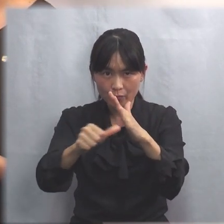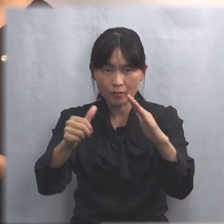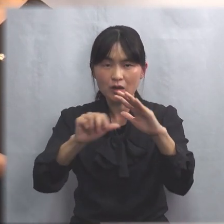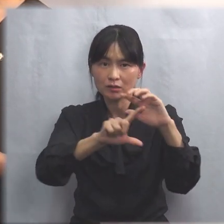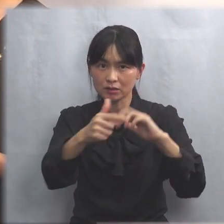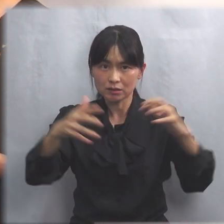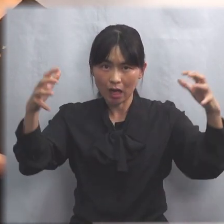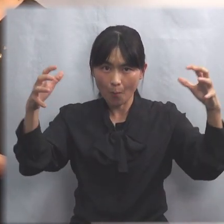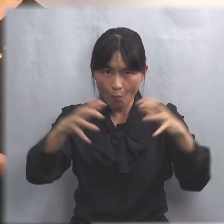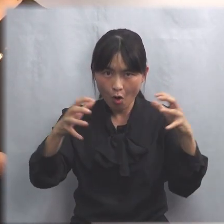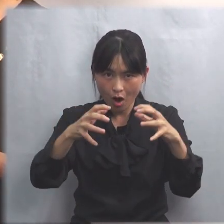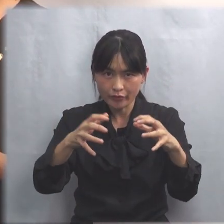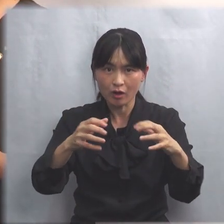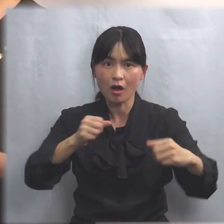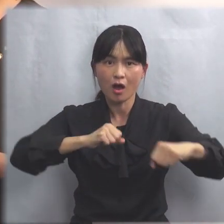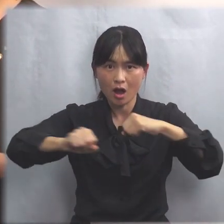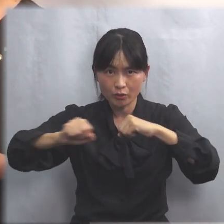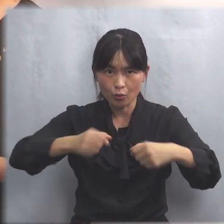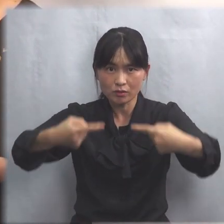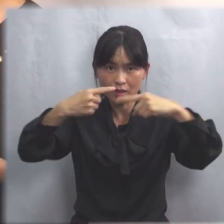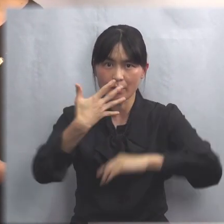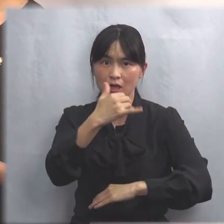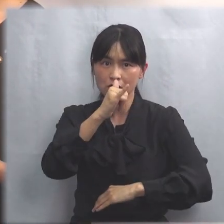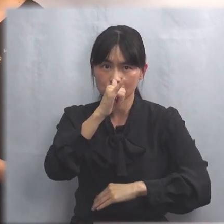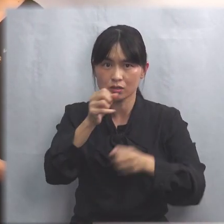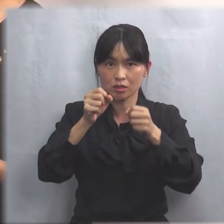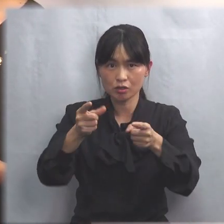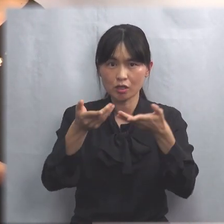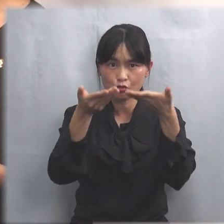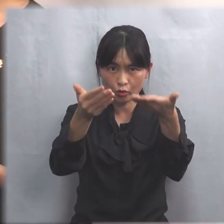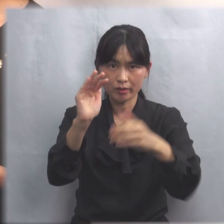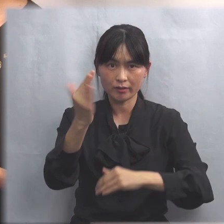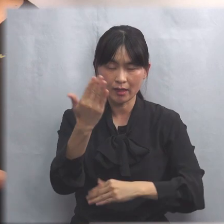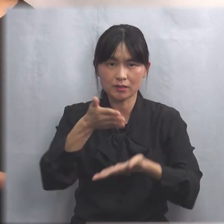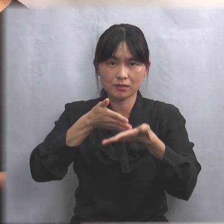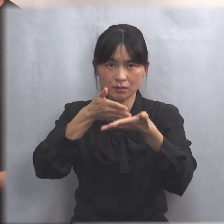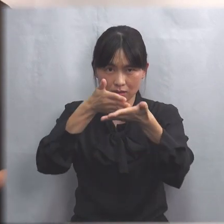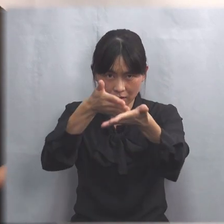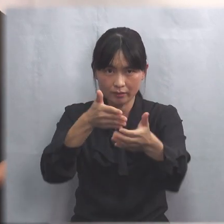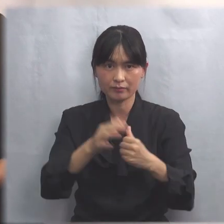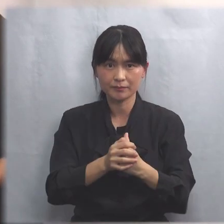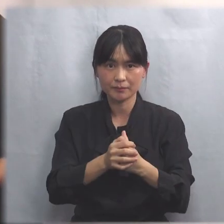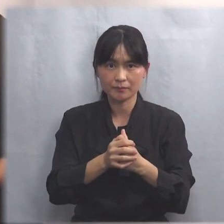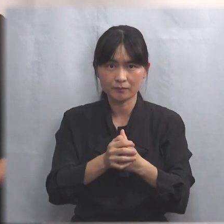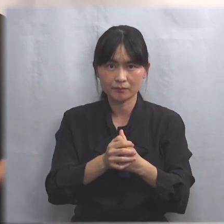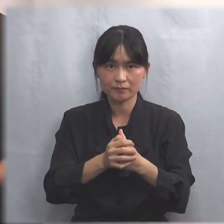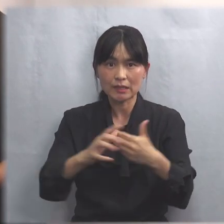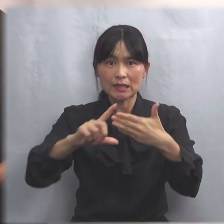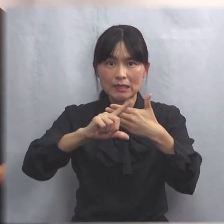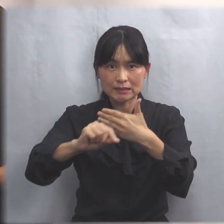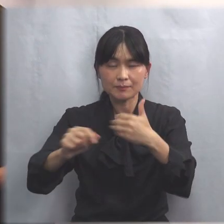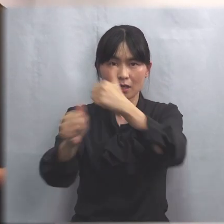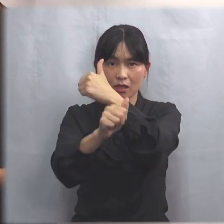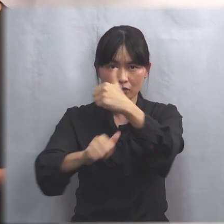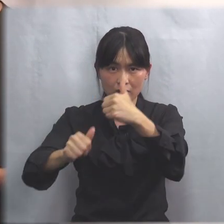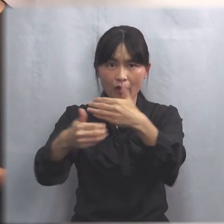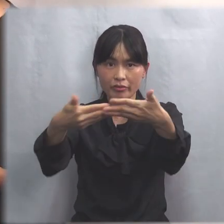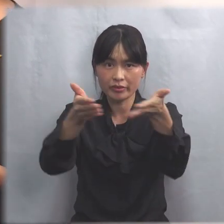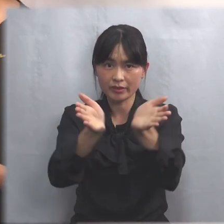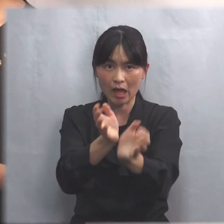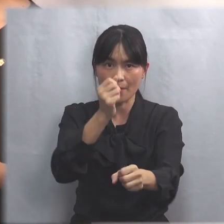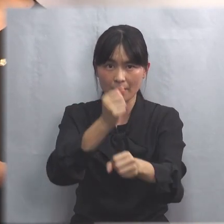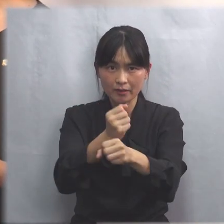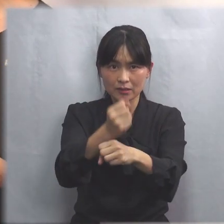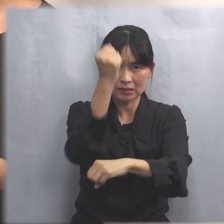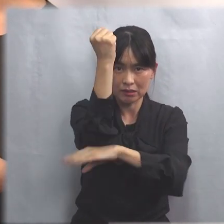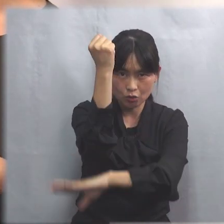대의기구에 참여해서 활동할 수 있는 여지를 열어야 한다라고 하는 제안이고요. 이러한 지방의원단 시스템을 통해서